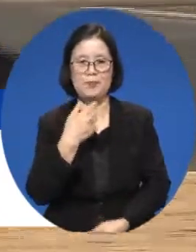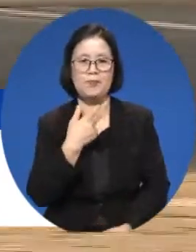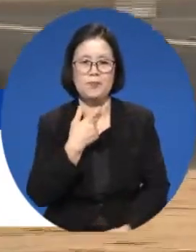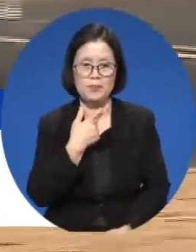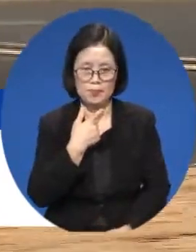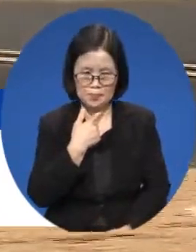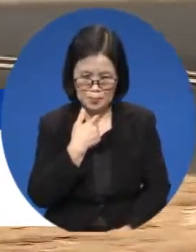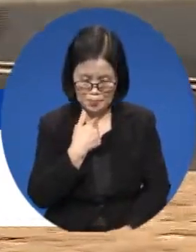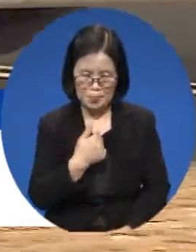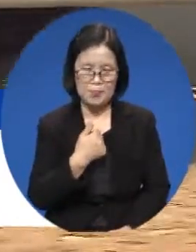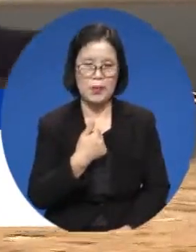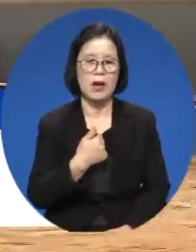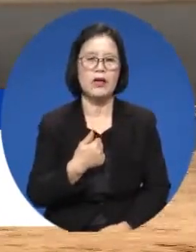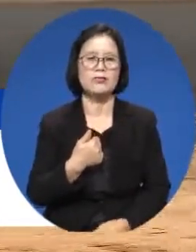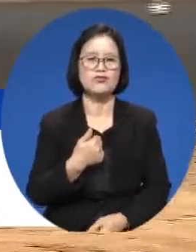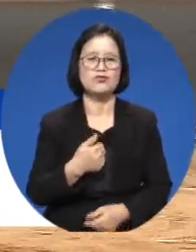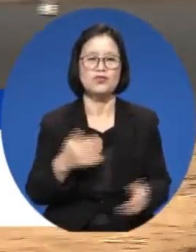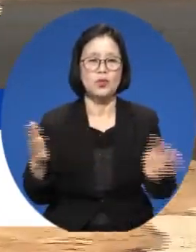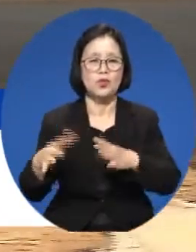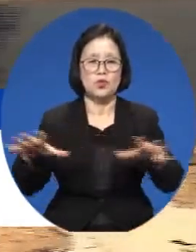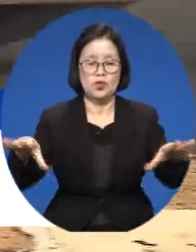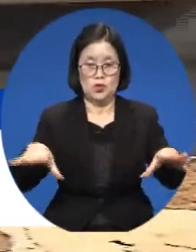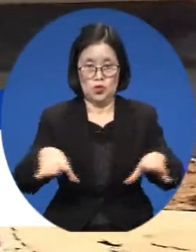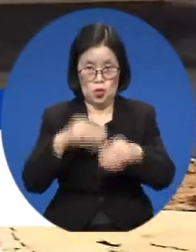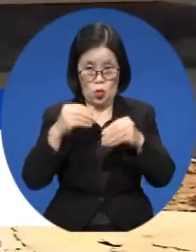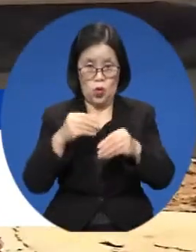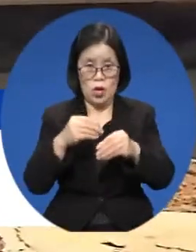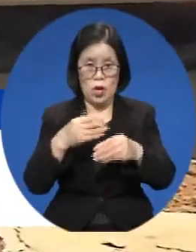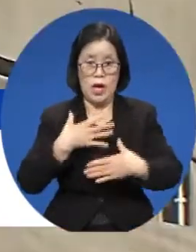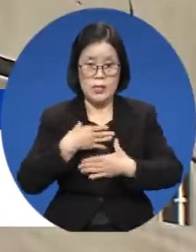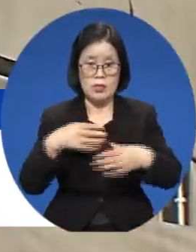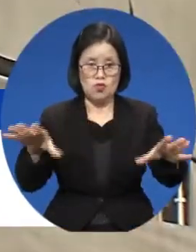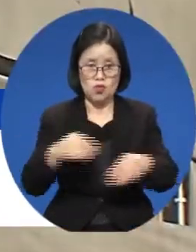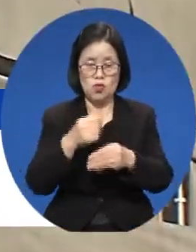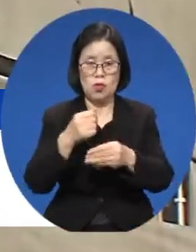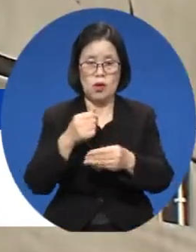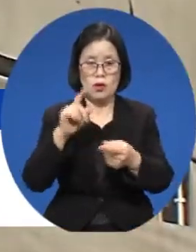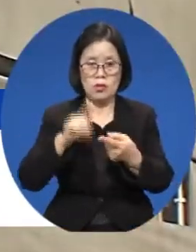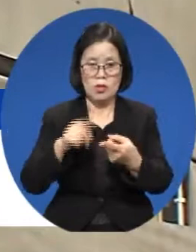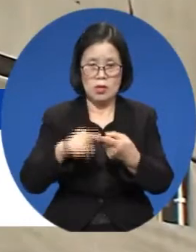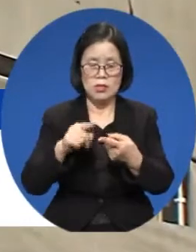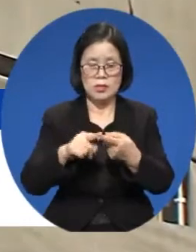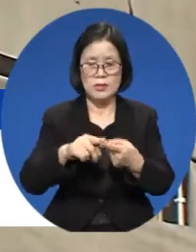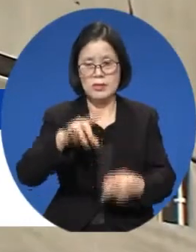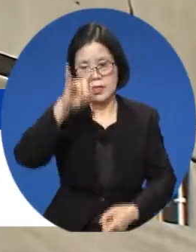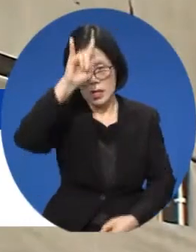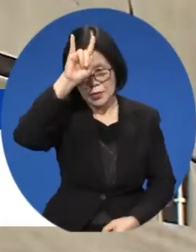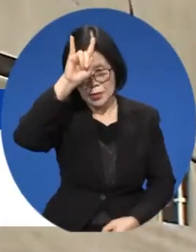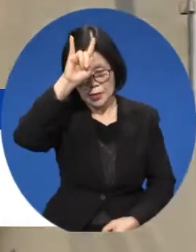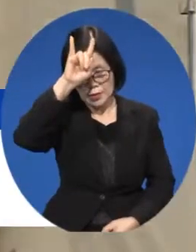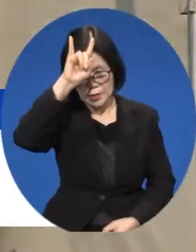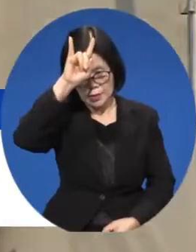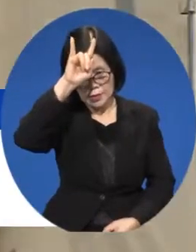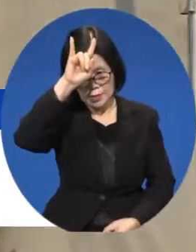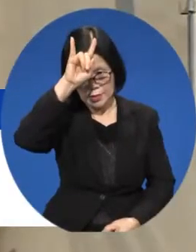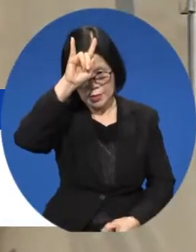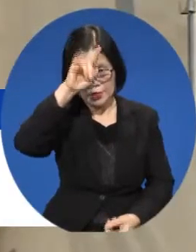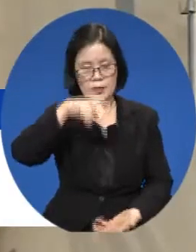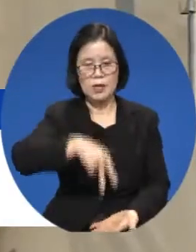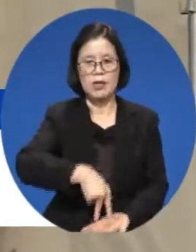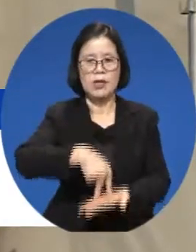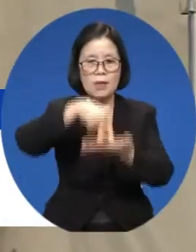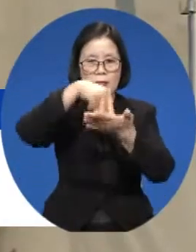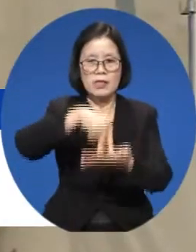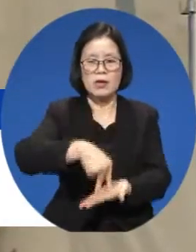안전점검을 하고 있었던 중이었습니다. 총괄적인 안전에 대한 것은 그